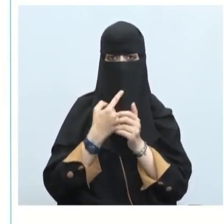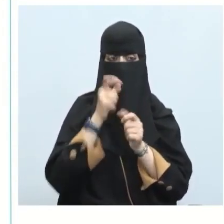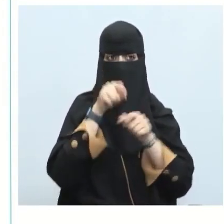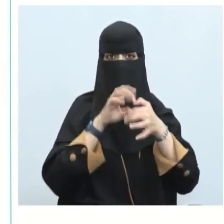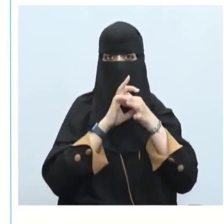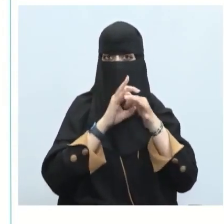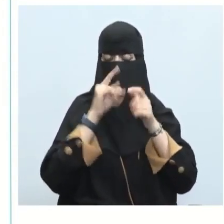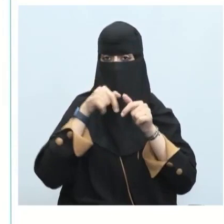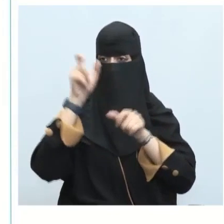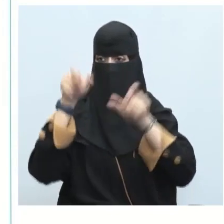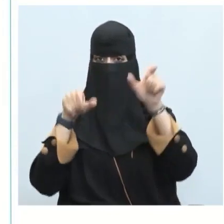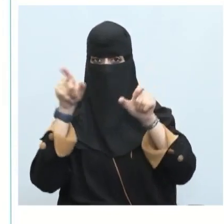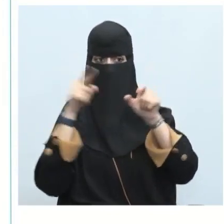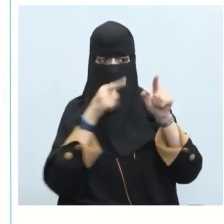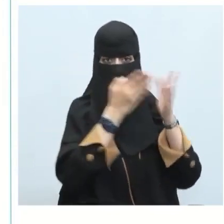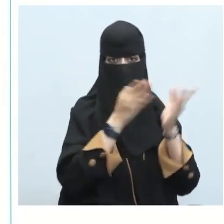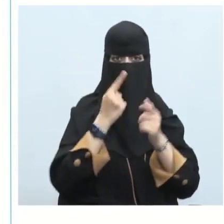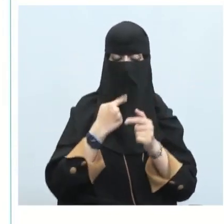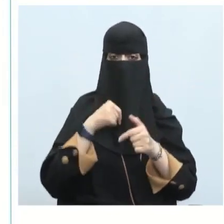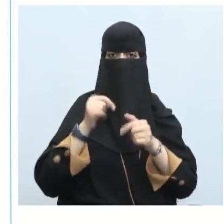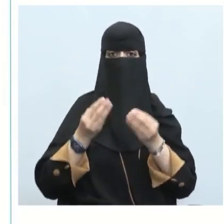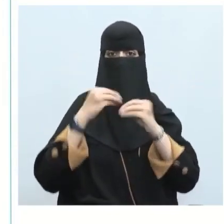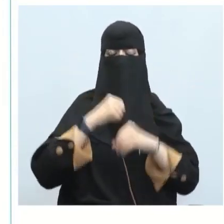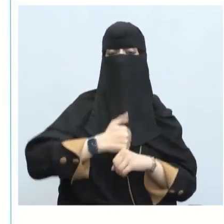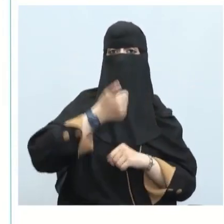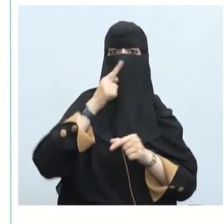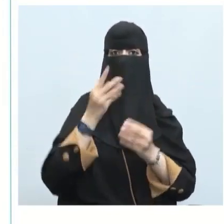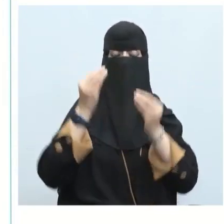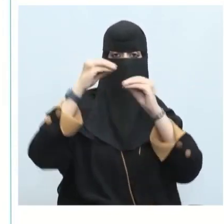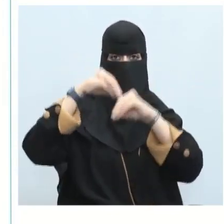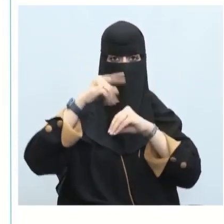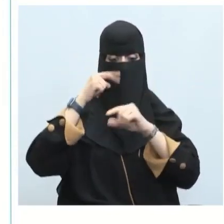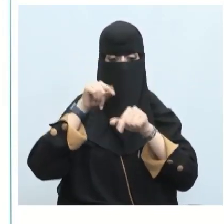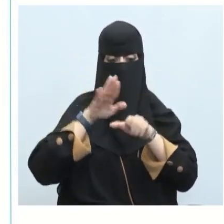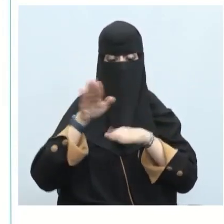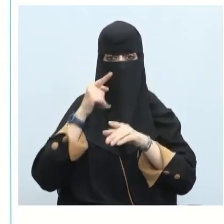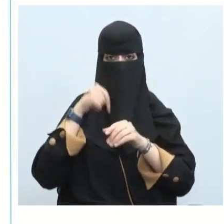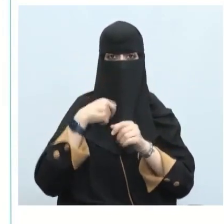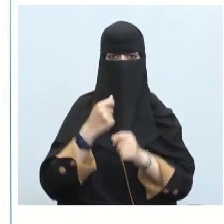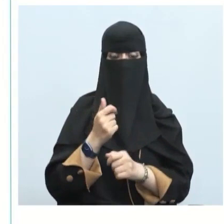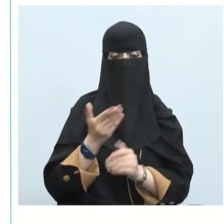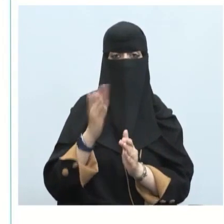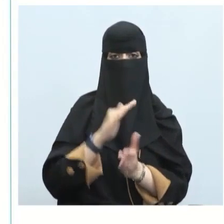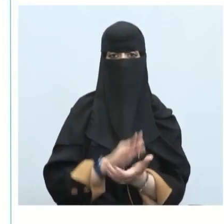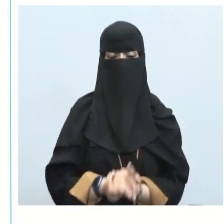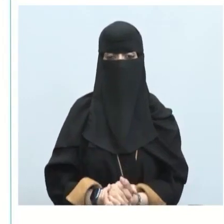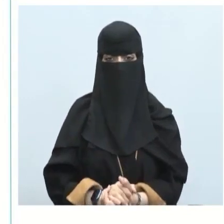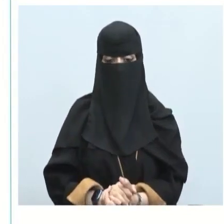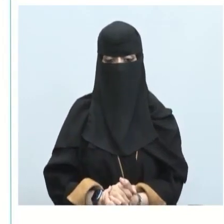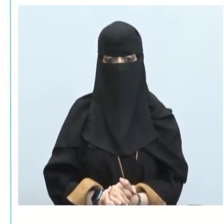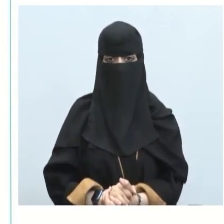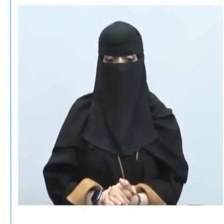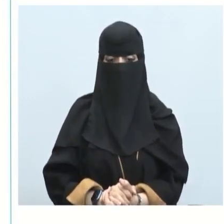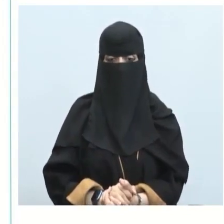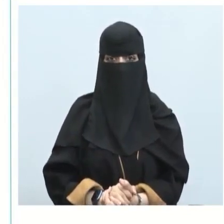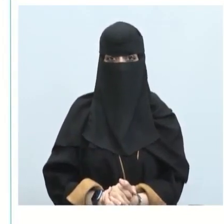بين المتجر والعميل وينتج ذلك عن زياده في الدخل